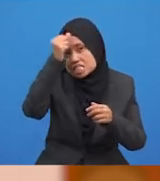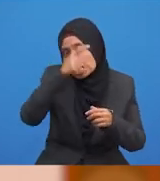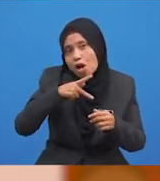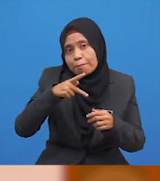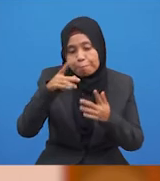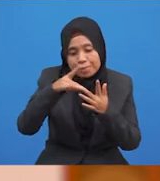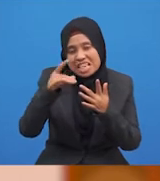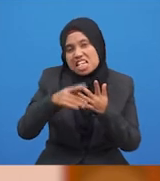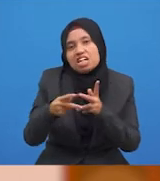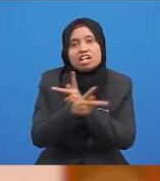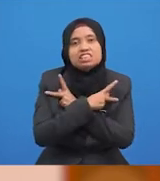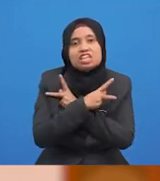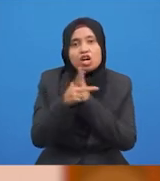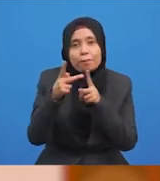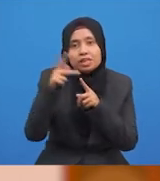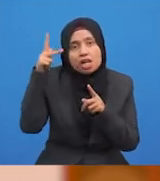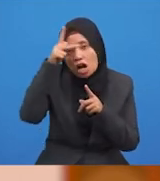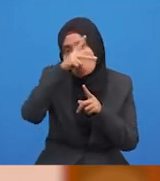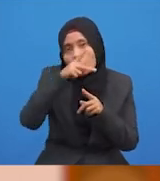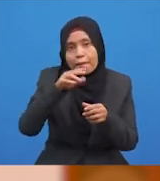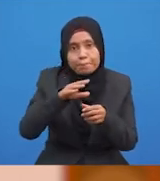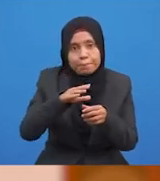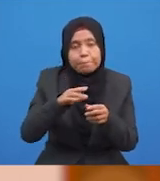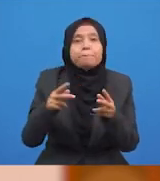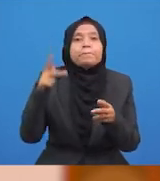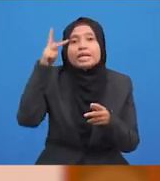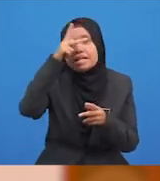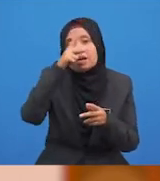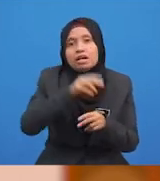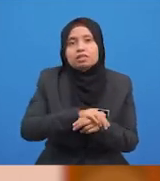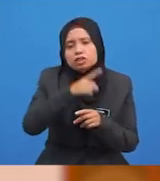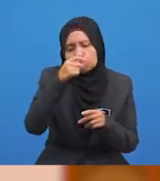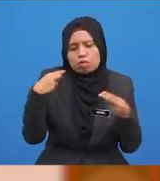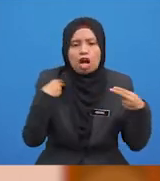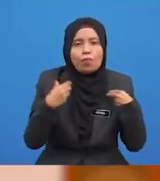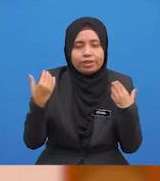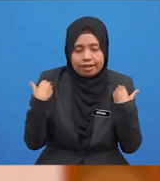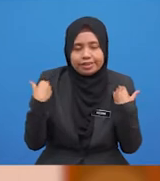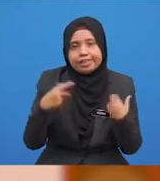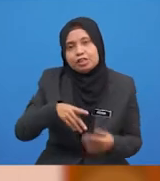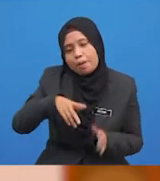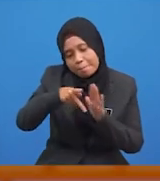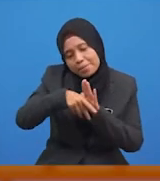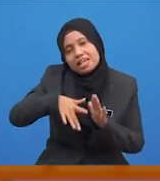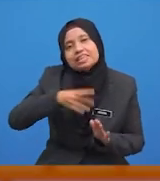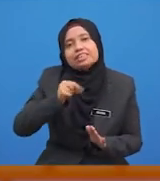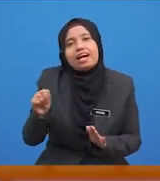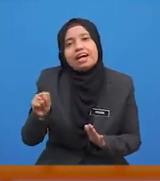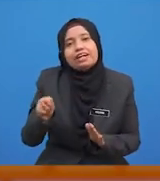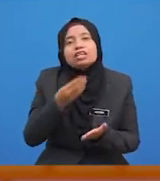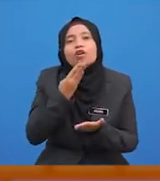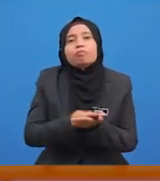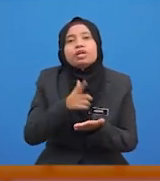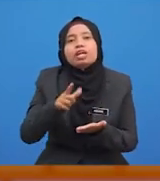kasih terhadap haiwan peliharaan kerana haiwan juga mempunyai perasaan.